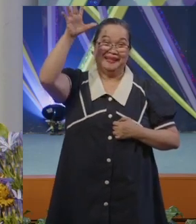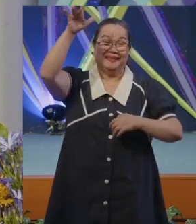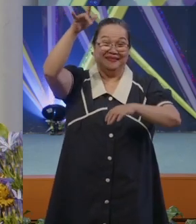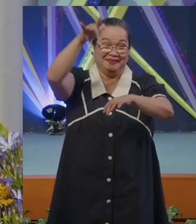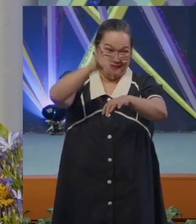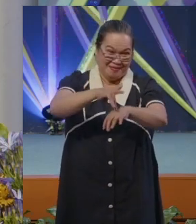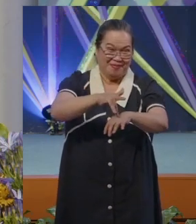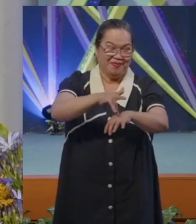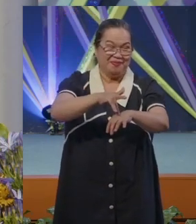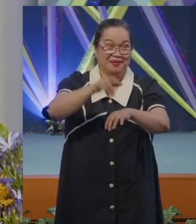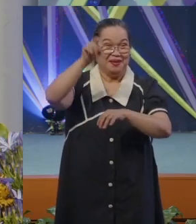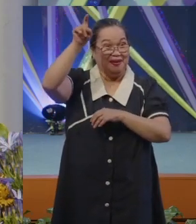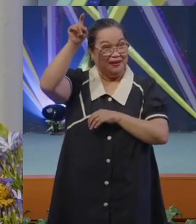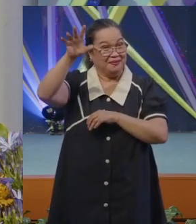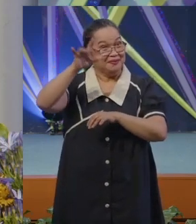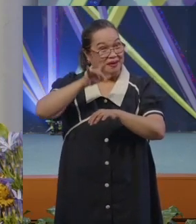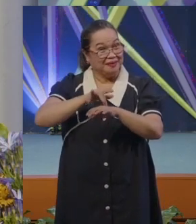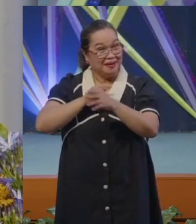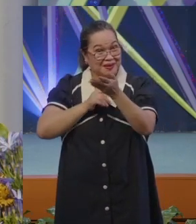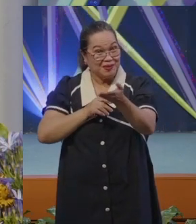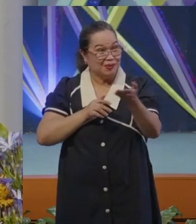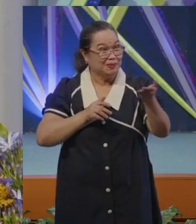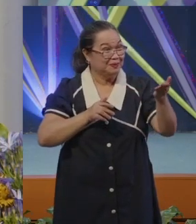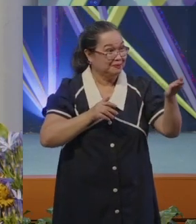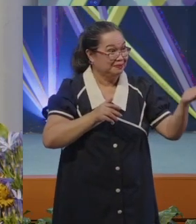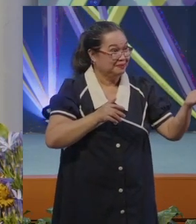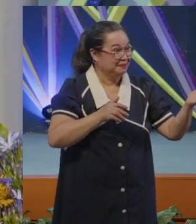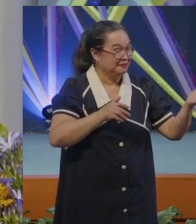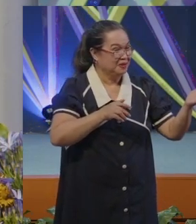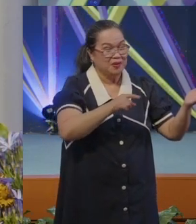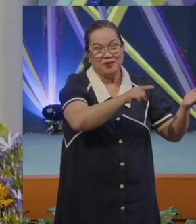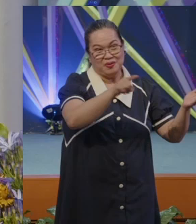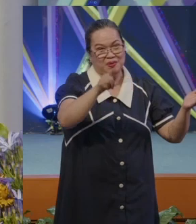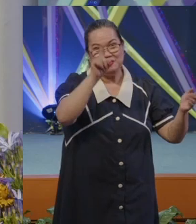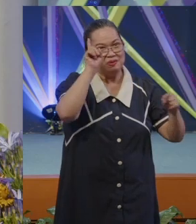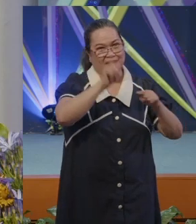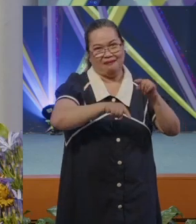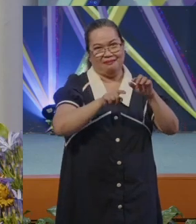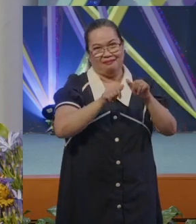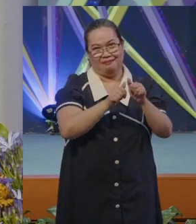Alam nyo ba na pag tinawag kayo ng Panginoon, hindi kayo makakaiwas?